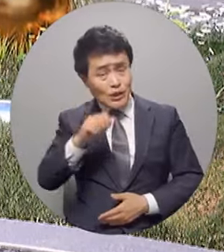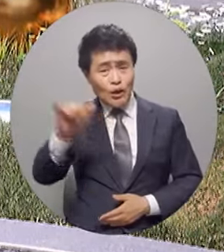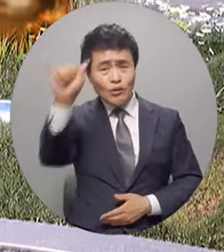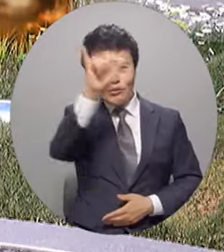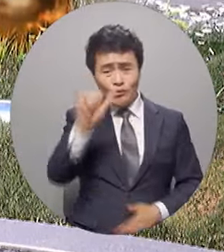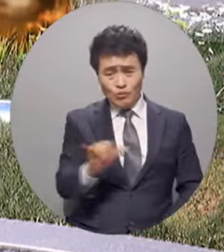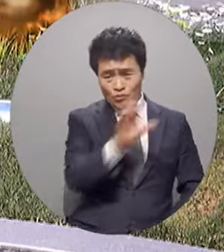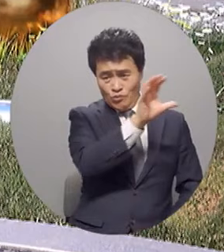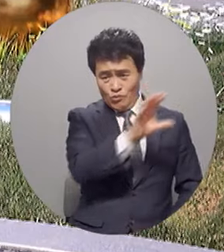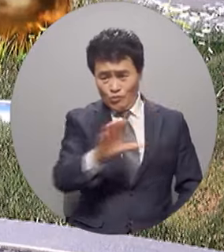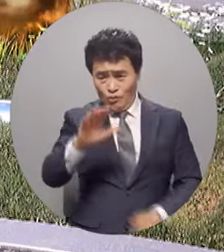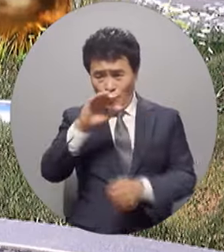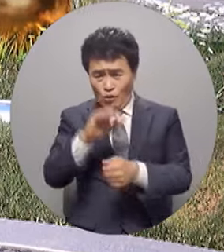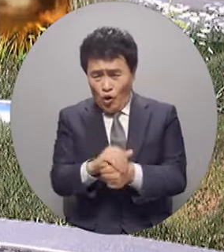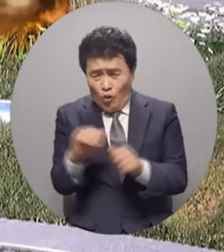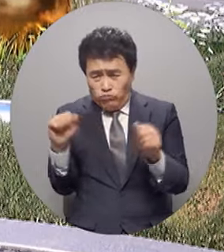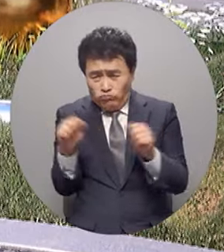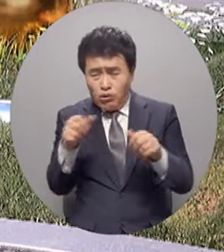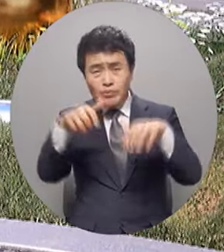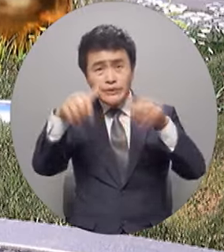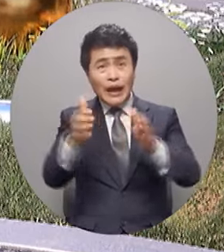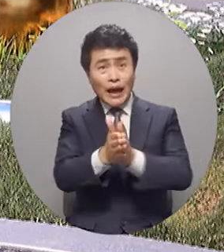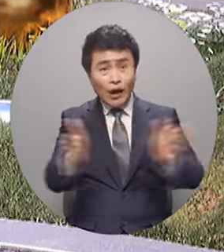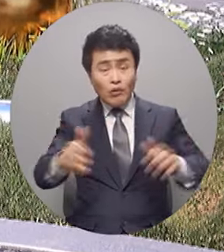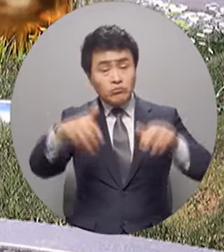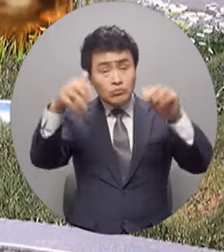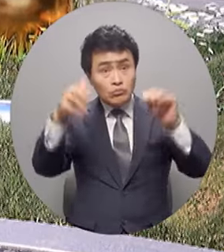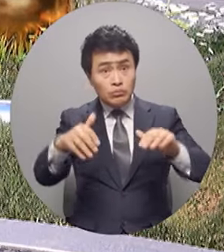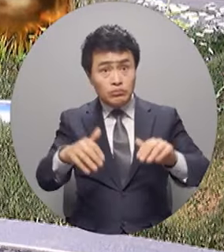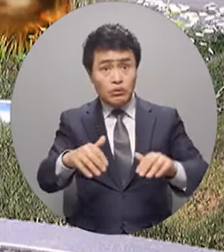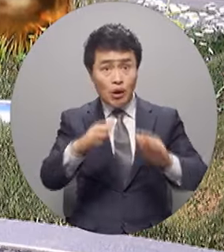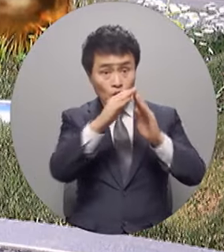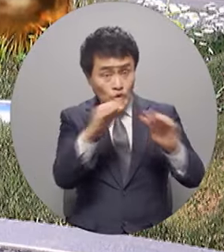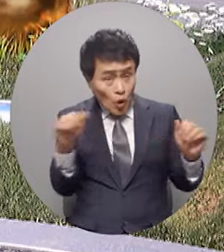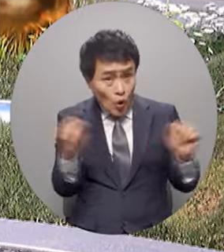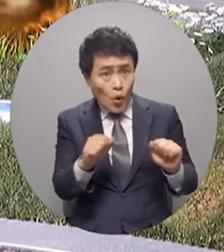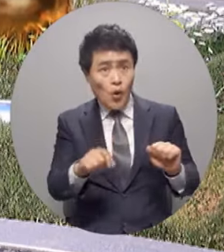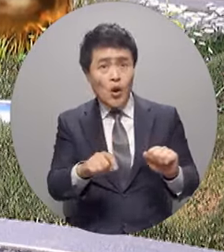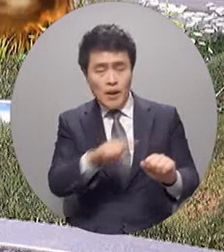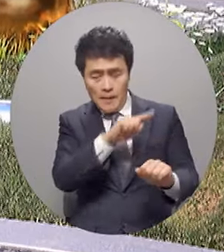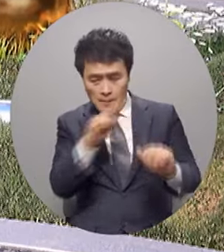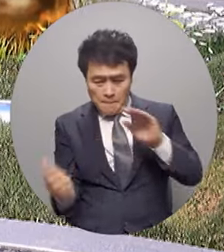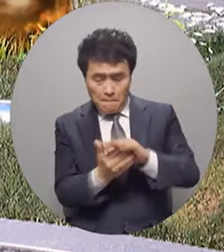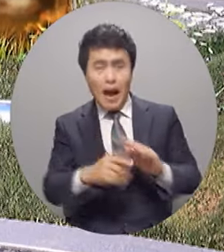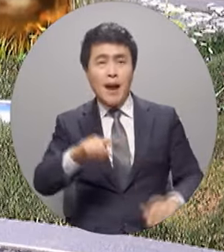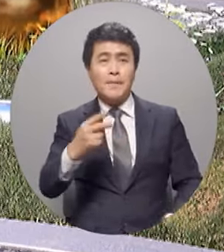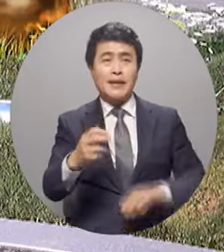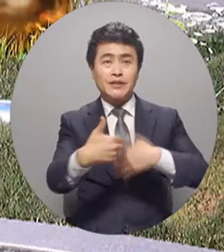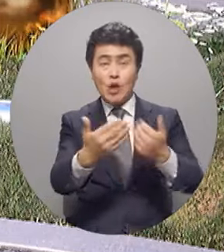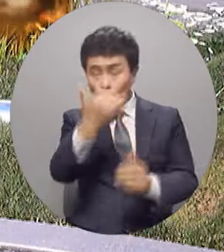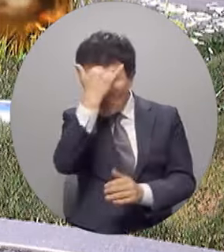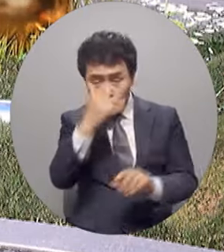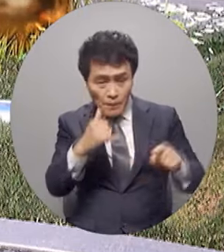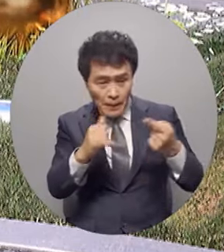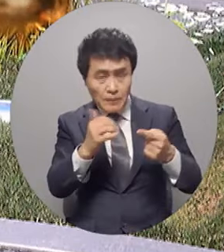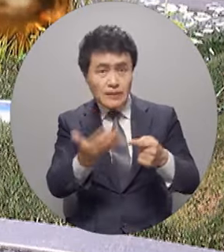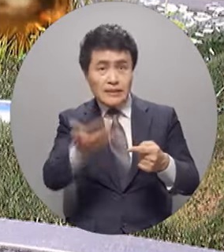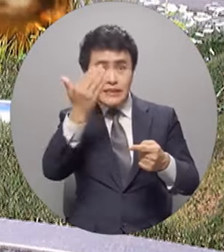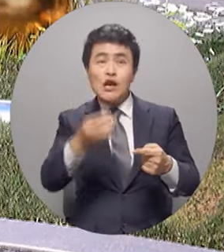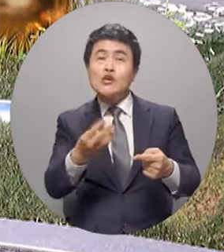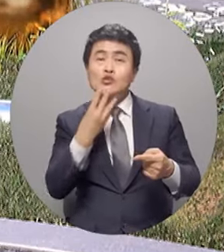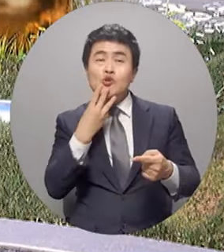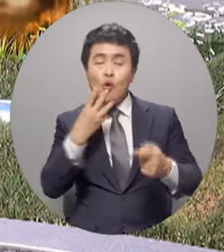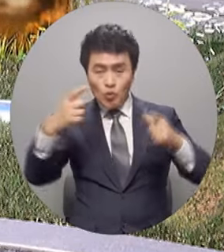중부지방과 경북에서 비가 시작되겠습니다. 예상 강우량은 전북에 최고 120mm 이상, 충남에 100mm 이상, 서울